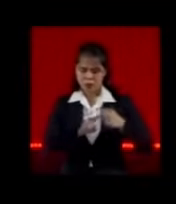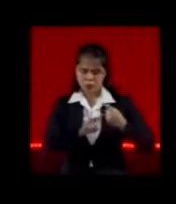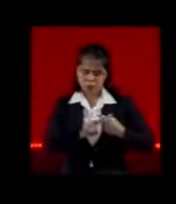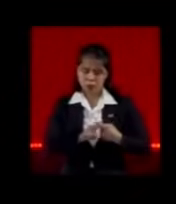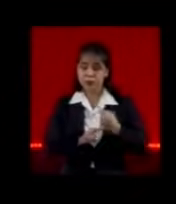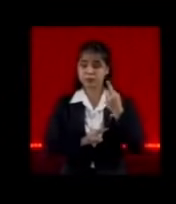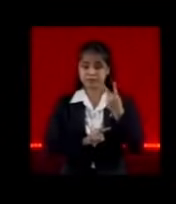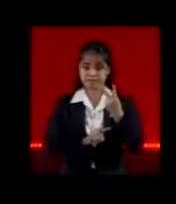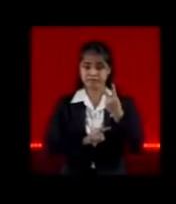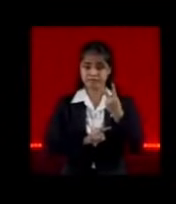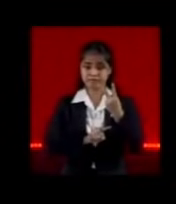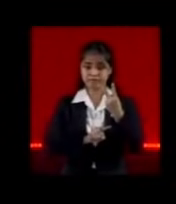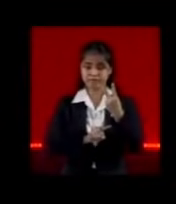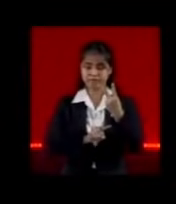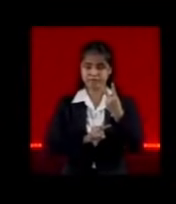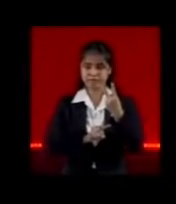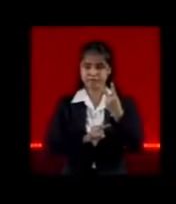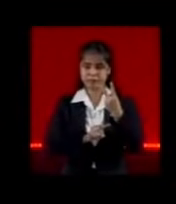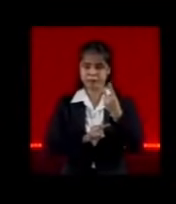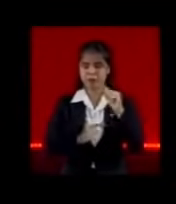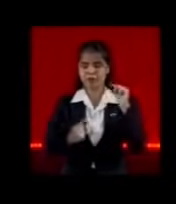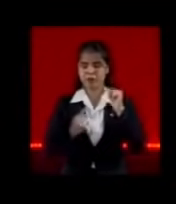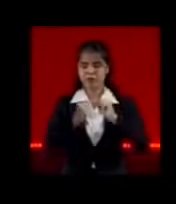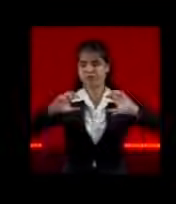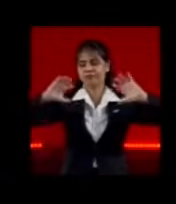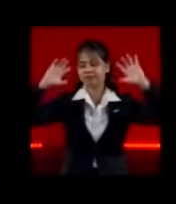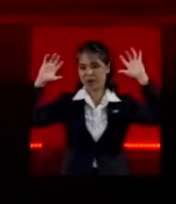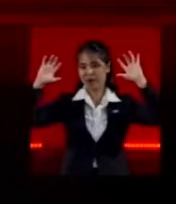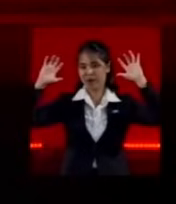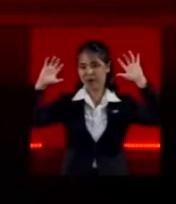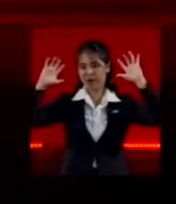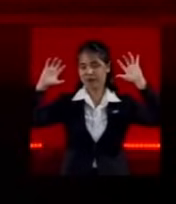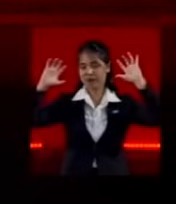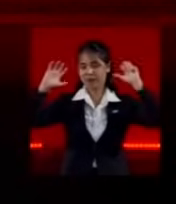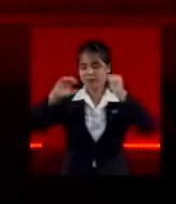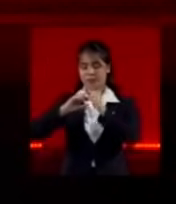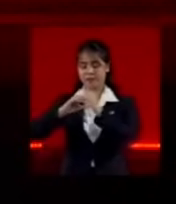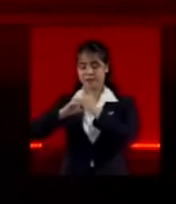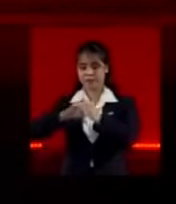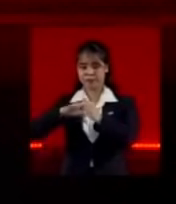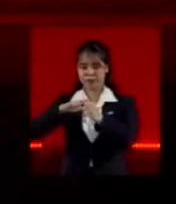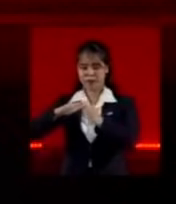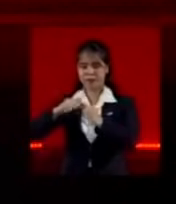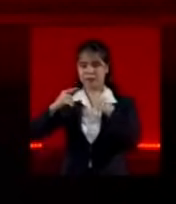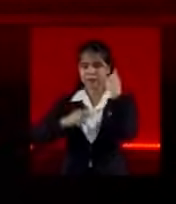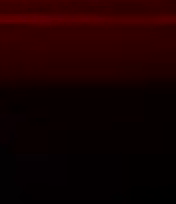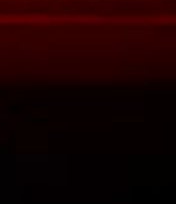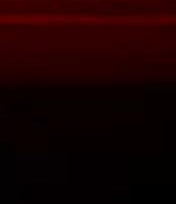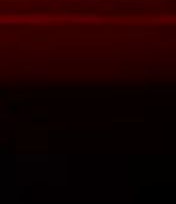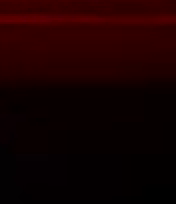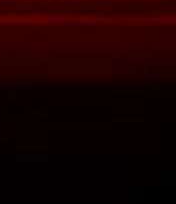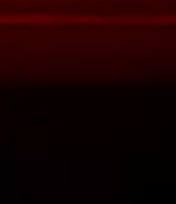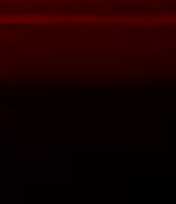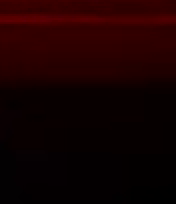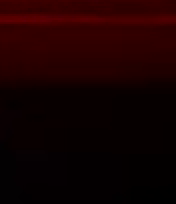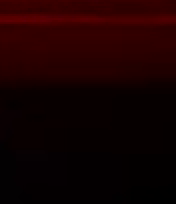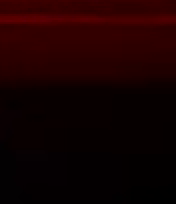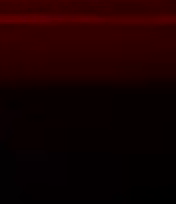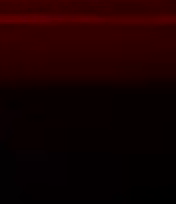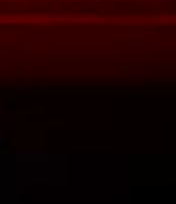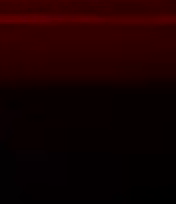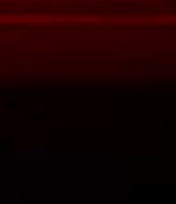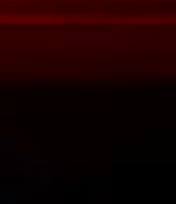จำเลยสังคมนั่งไหน พ่อเขาอาจจะมาเป็นนักการเมืองท้องถิ่นแบบบ้านใหญ ่ครับ แต่พ่อเขาก็บางทีหลายคนก็ไม่ใช่เป็นคนที่เสียห